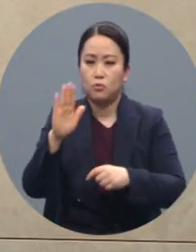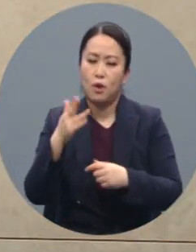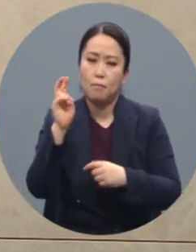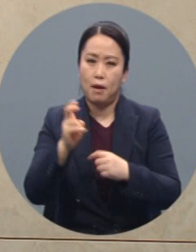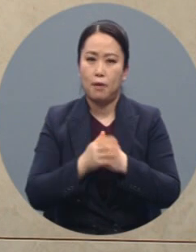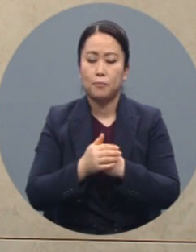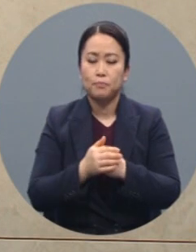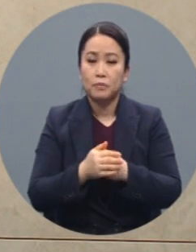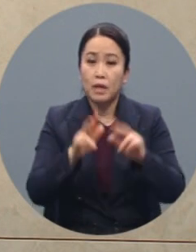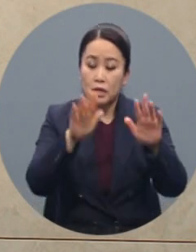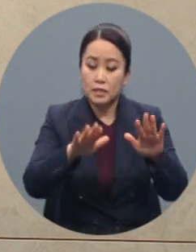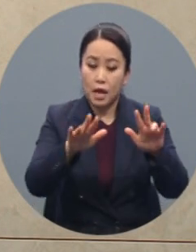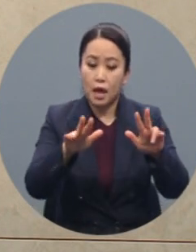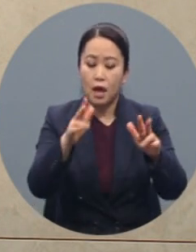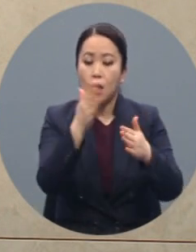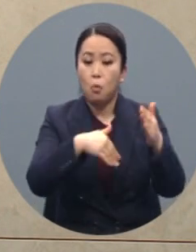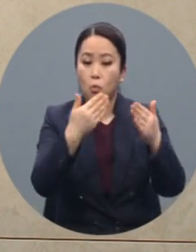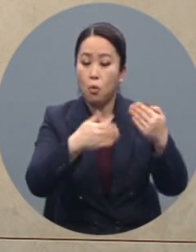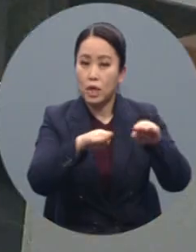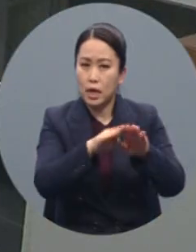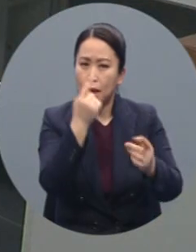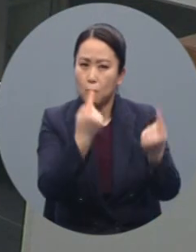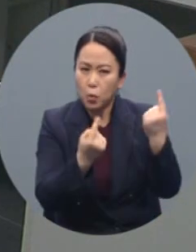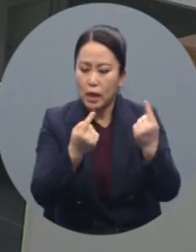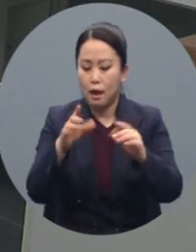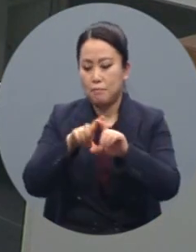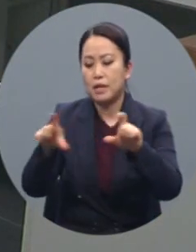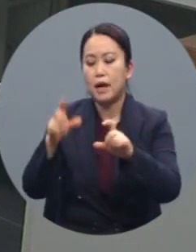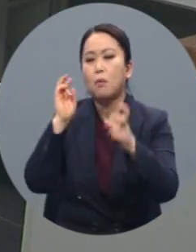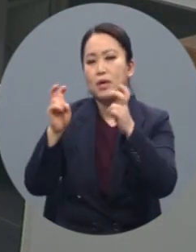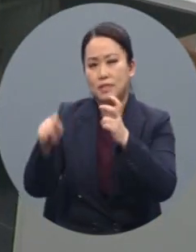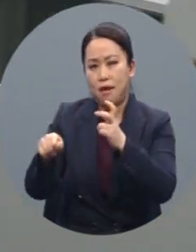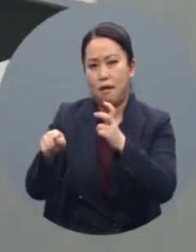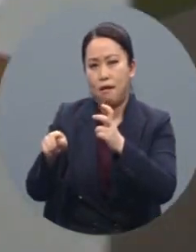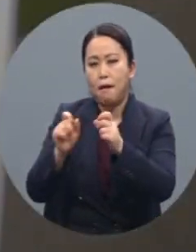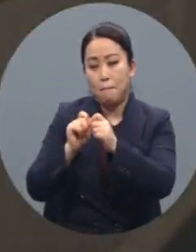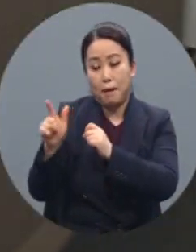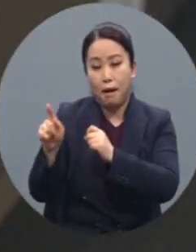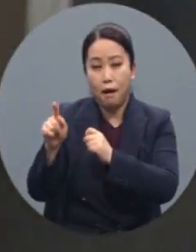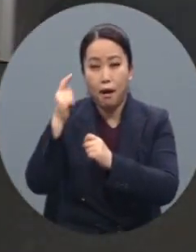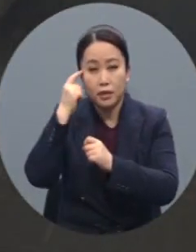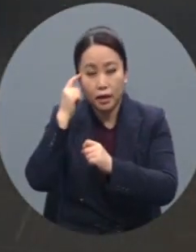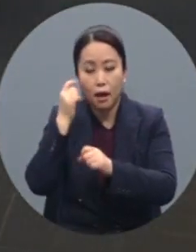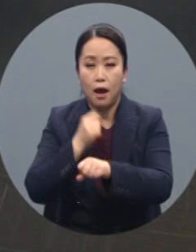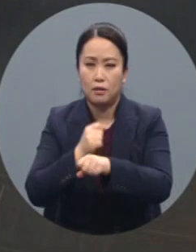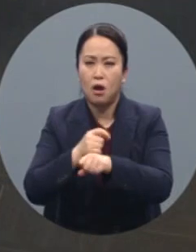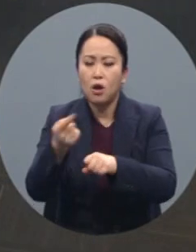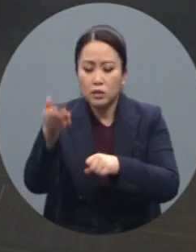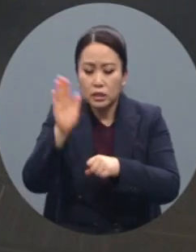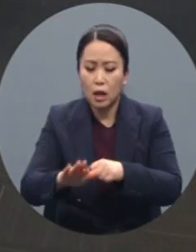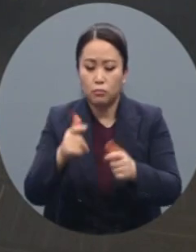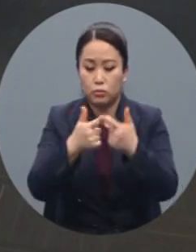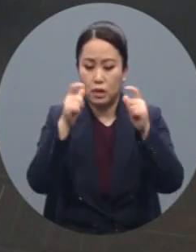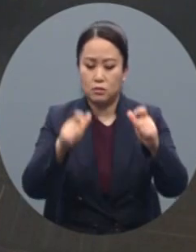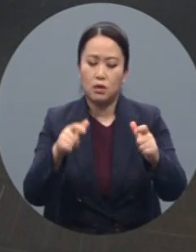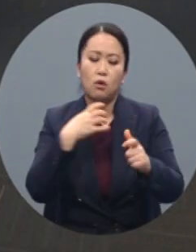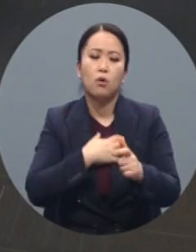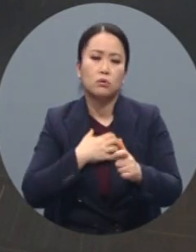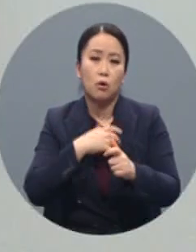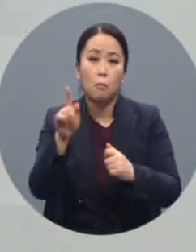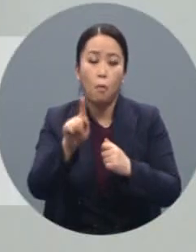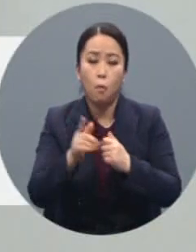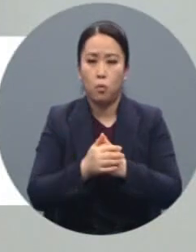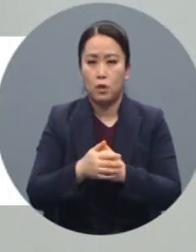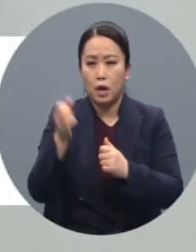이제 민간 기업의 무게를 더 두겠다는 뜻입니다. 바로 이 부분을 지역사회에서 우려하는 겁니다.